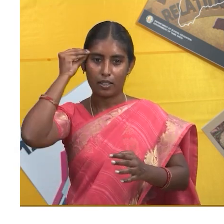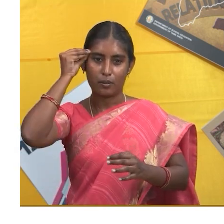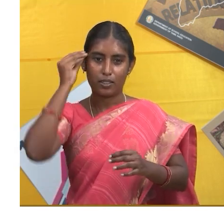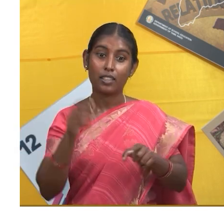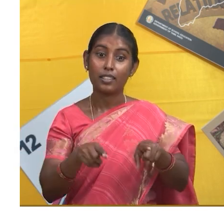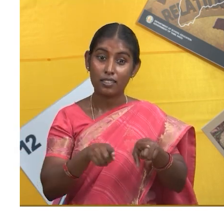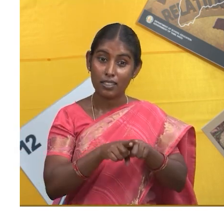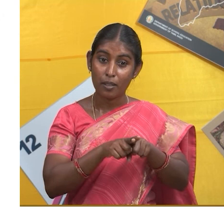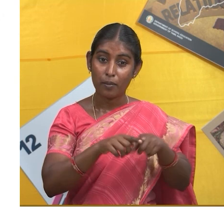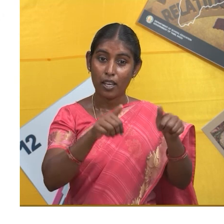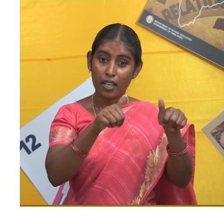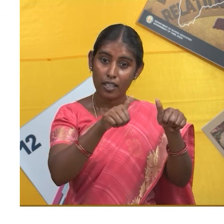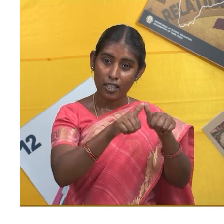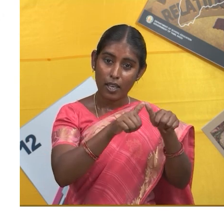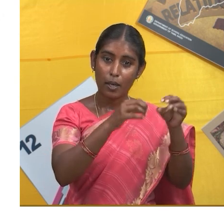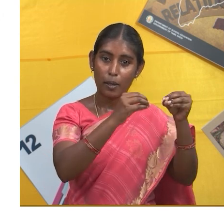.boarding